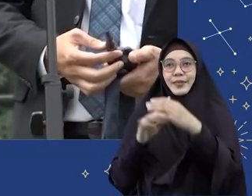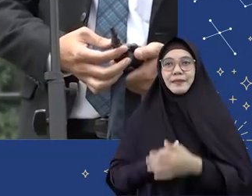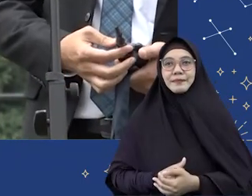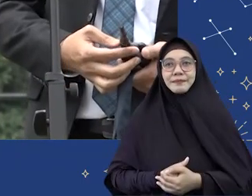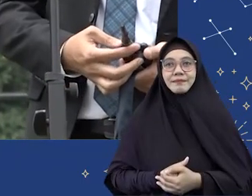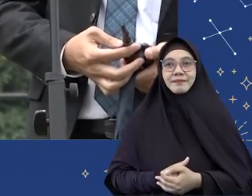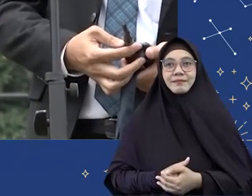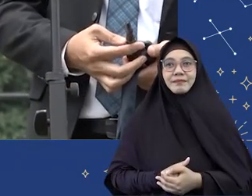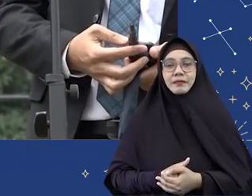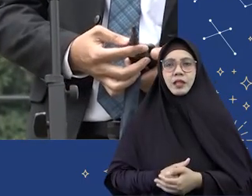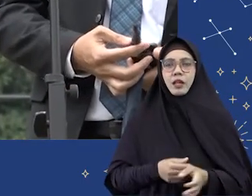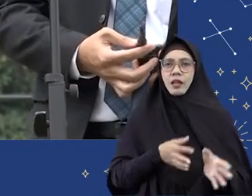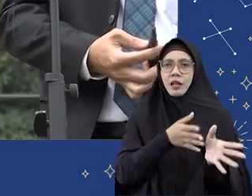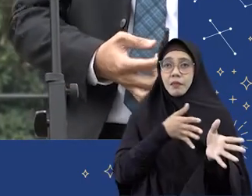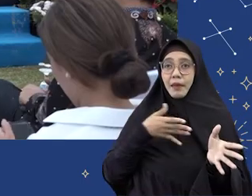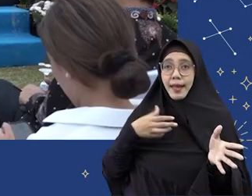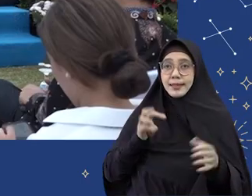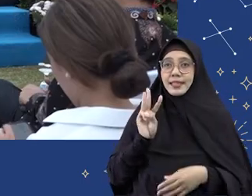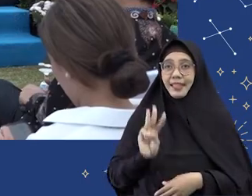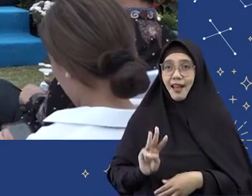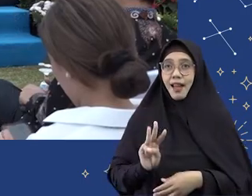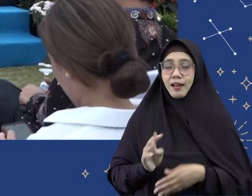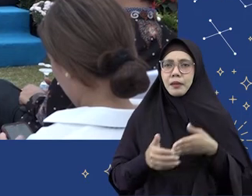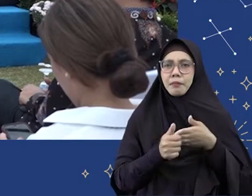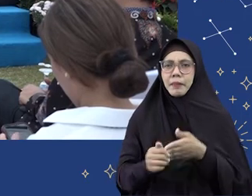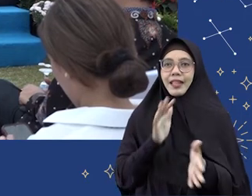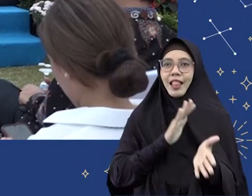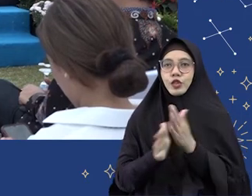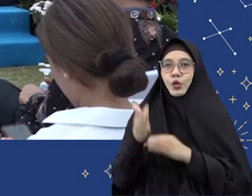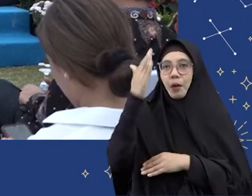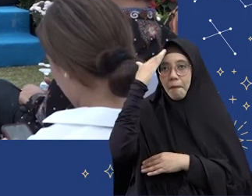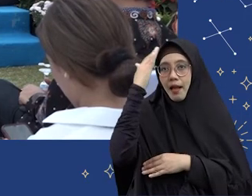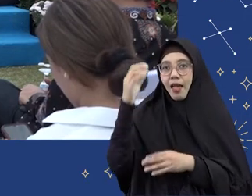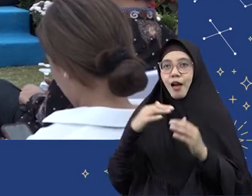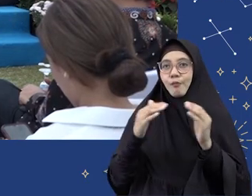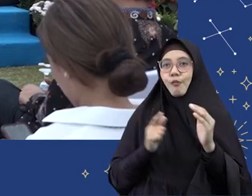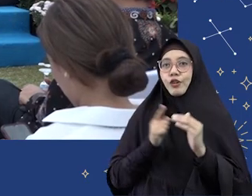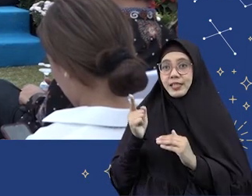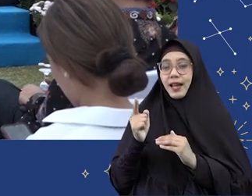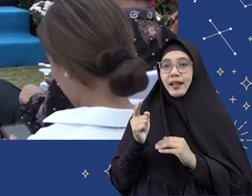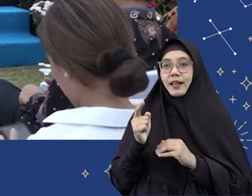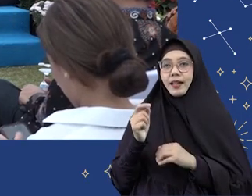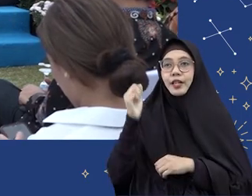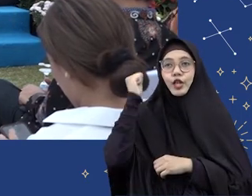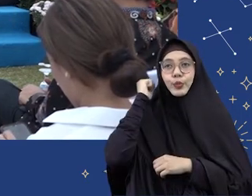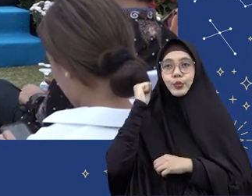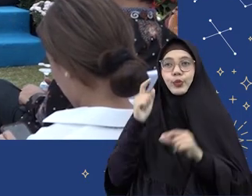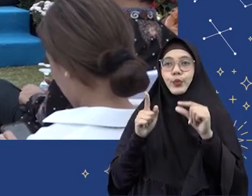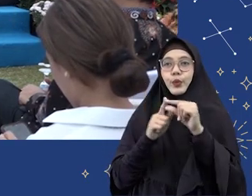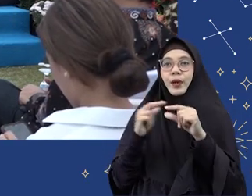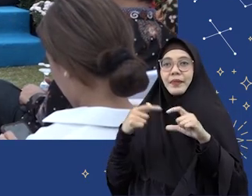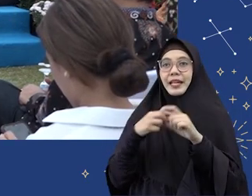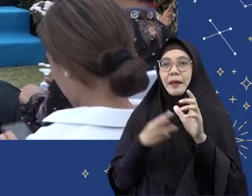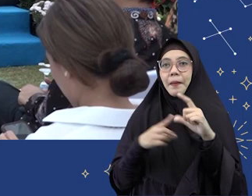baris ketiga di tiga baris pertama akan dipimpin langsung oleh Kepala bosca ibu permainan wardayanti